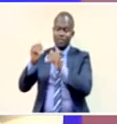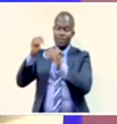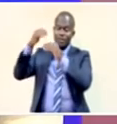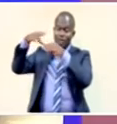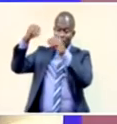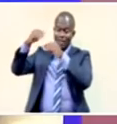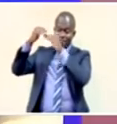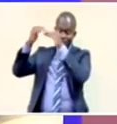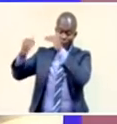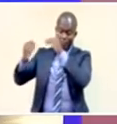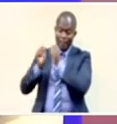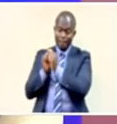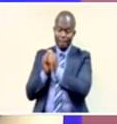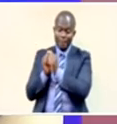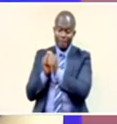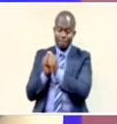ubwatsi